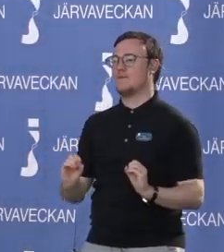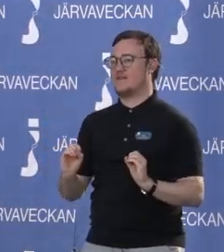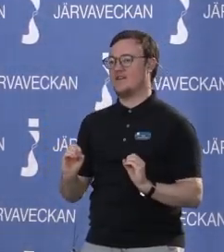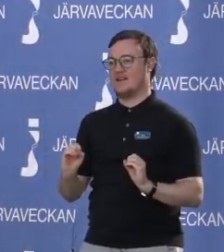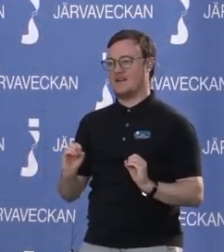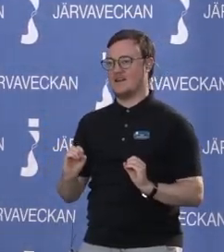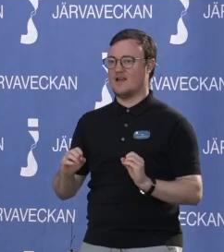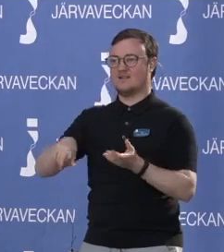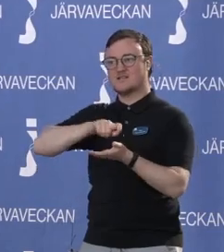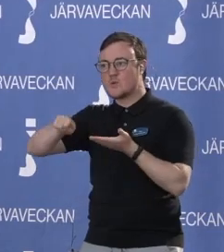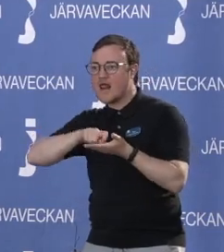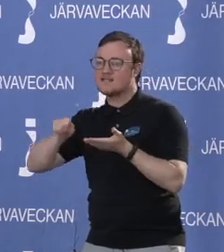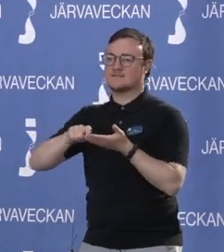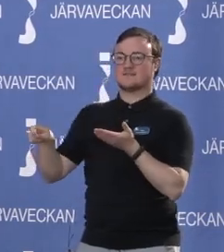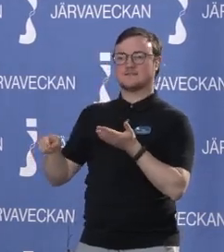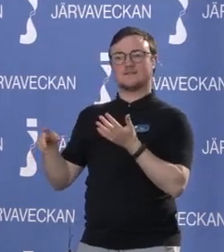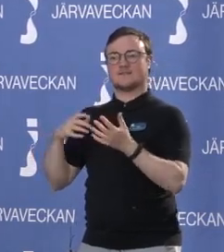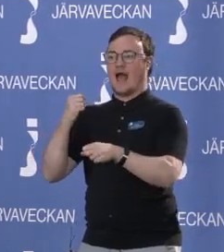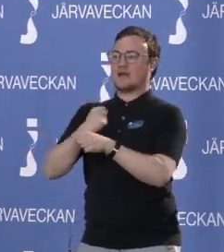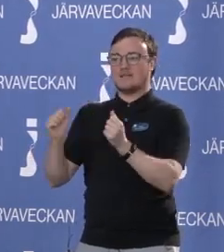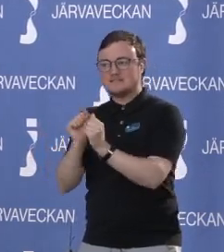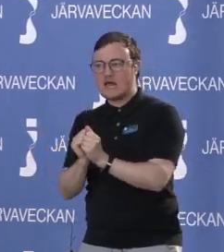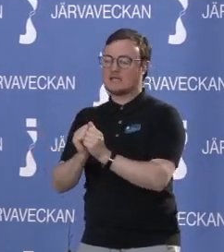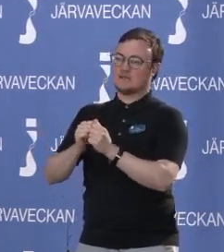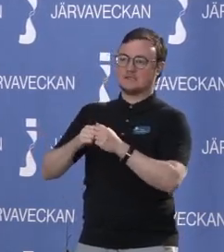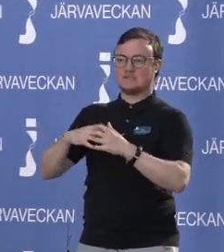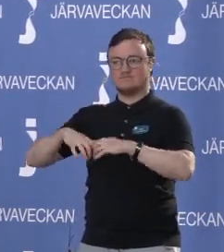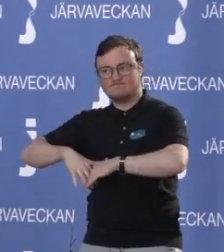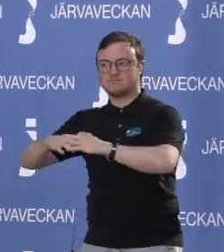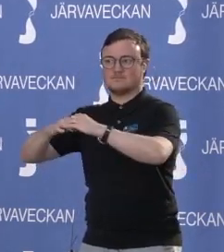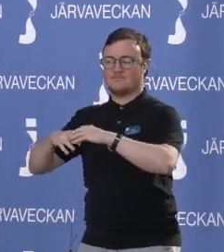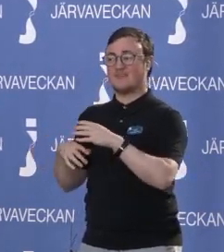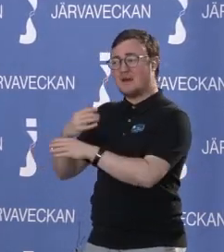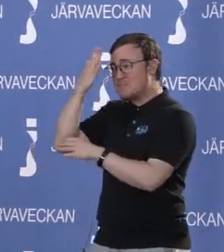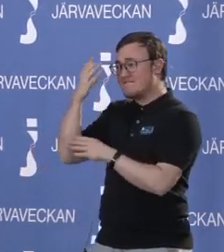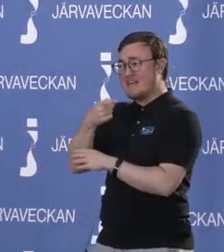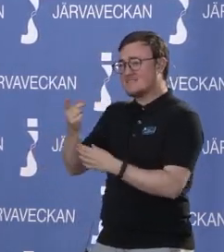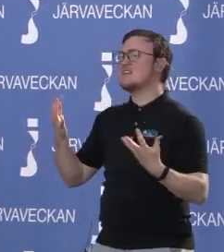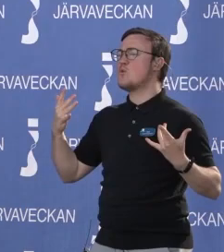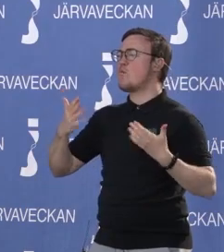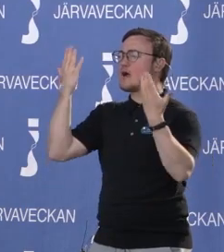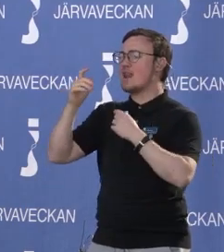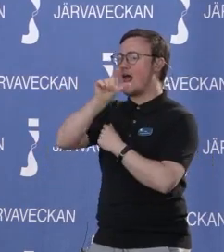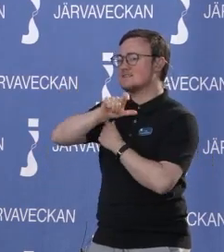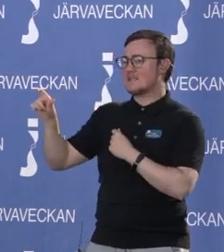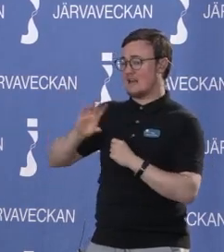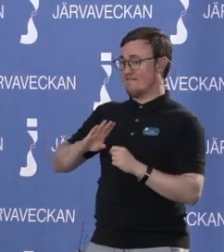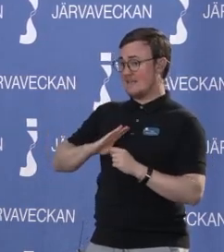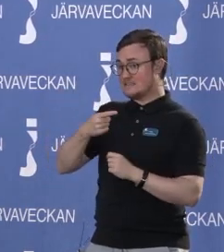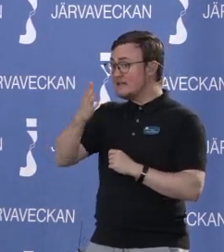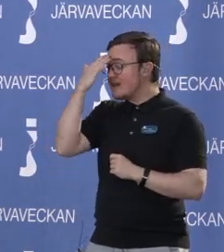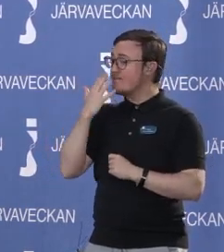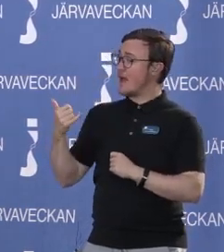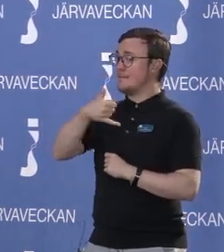det journalistiska hantverket. Mm. Men vet ni hur många av era läsare till exempel som, har ni koll på vilka er publik